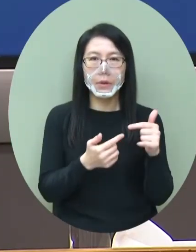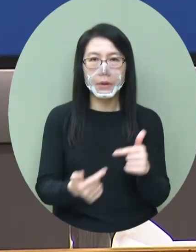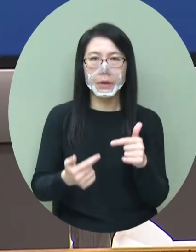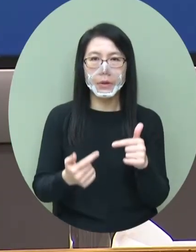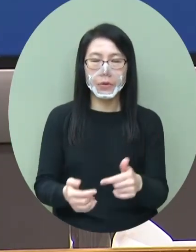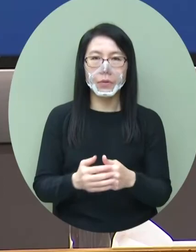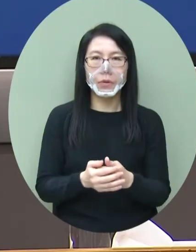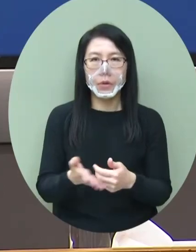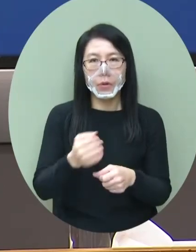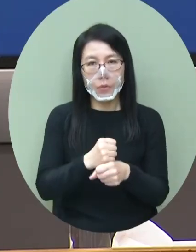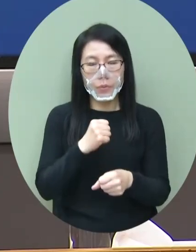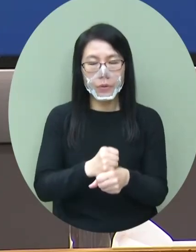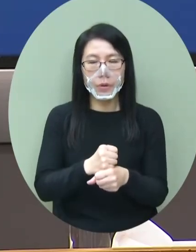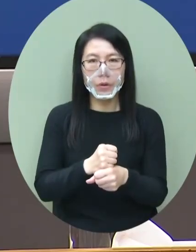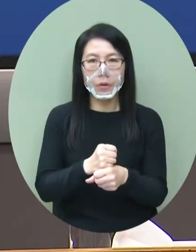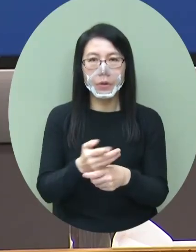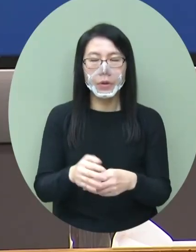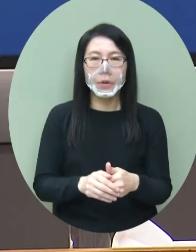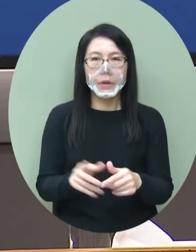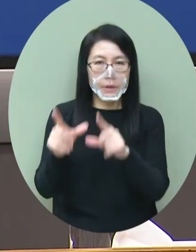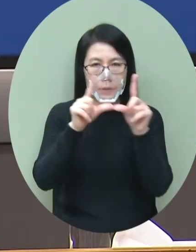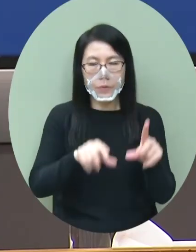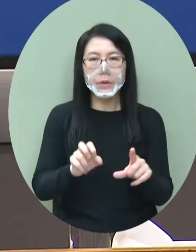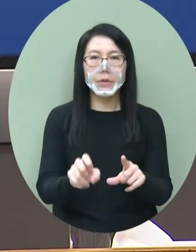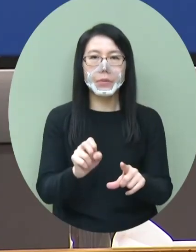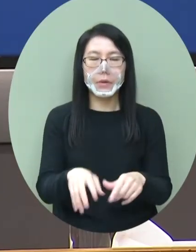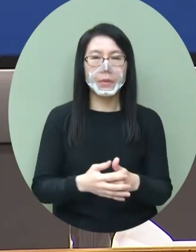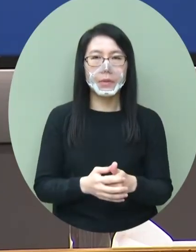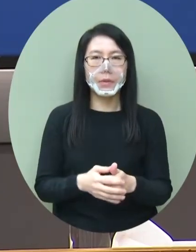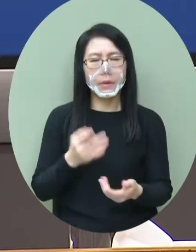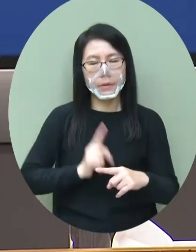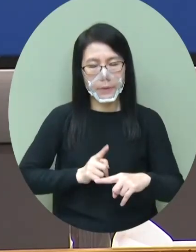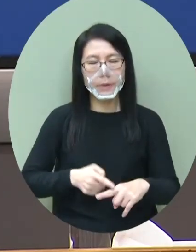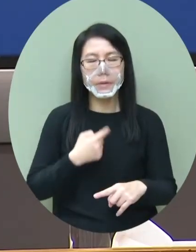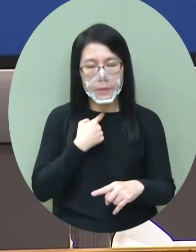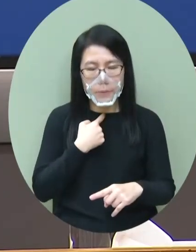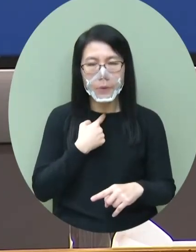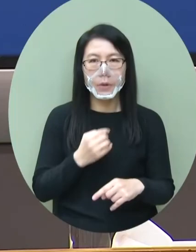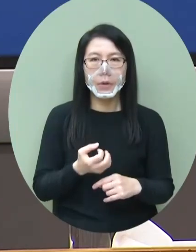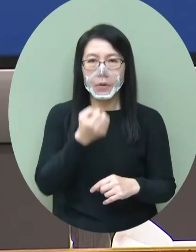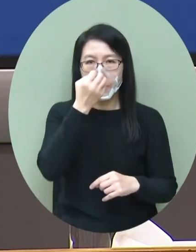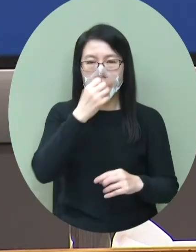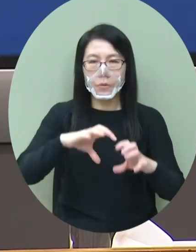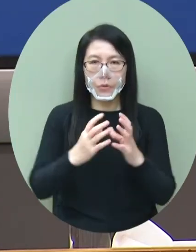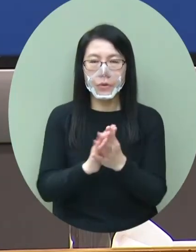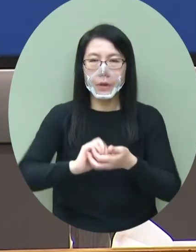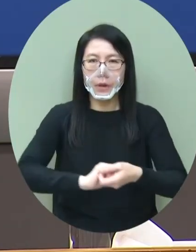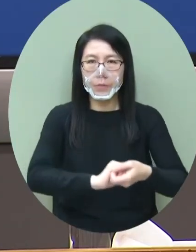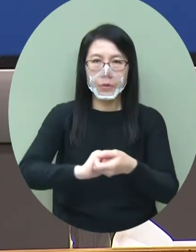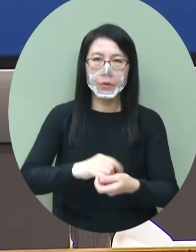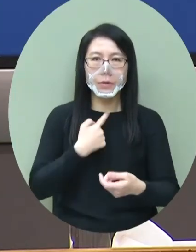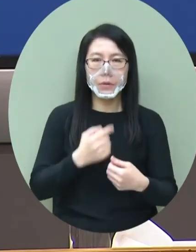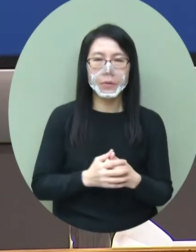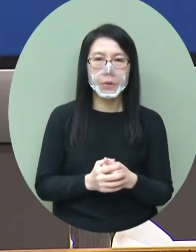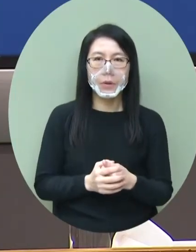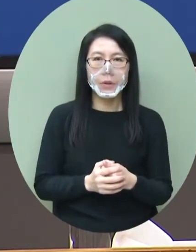在香港继续大家的工作，继续大家的生活，但是这需要市